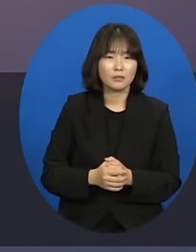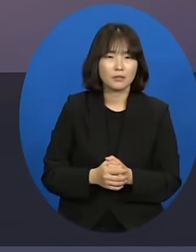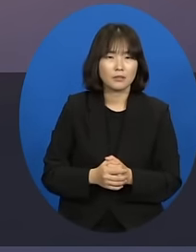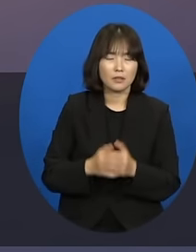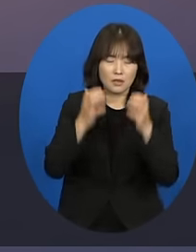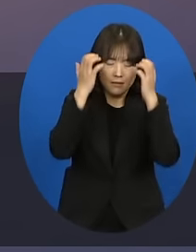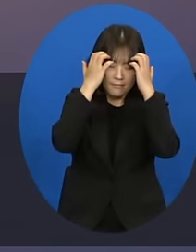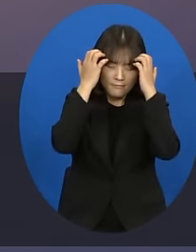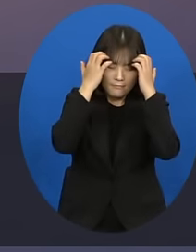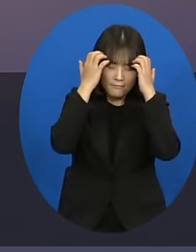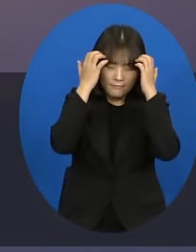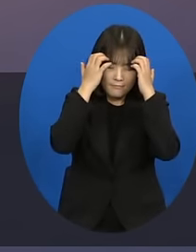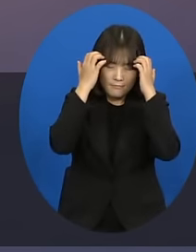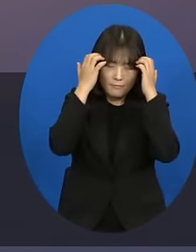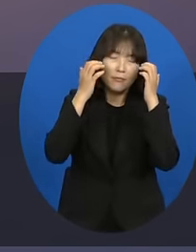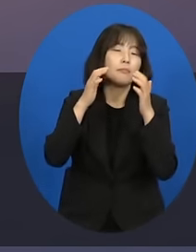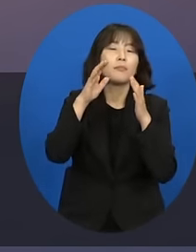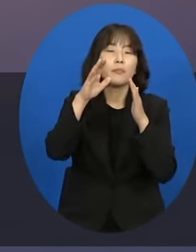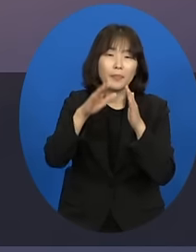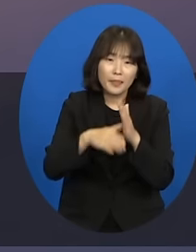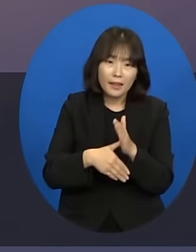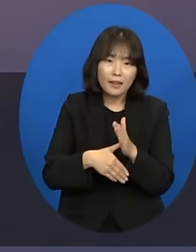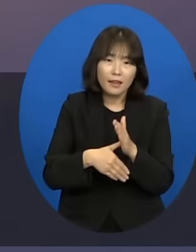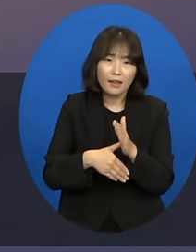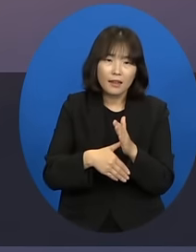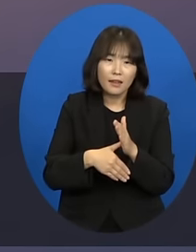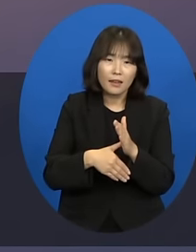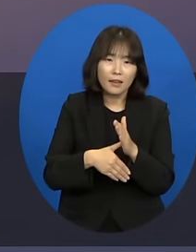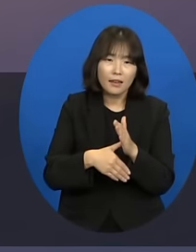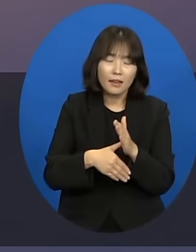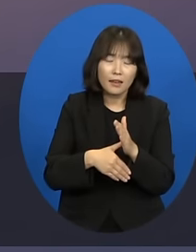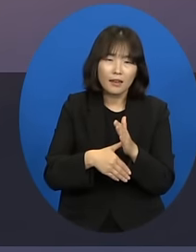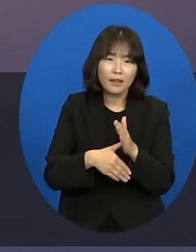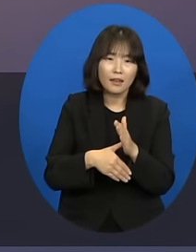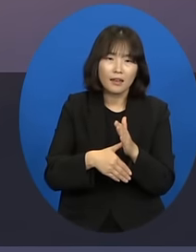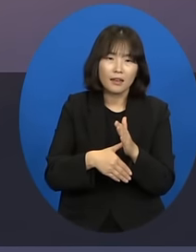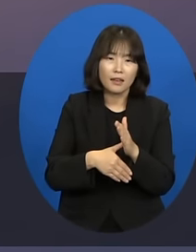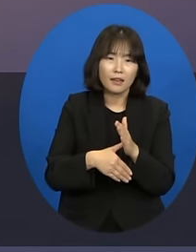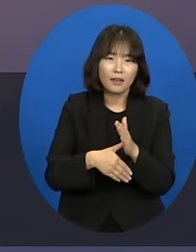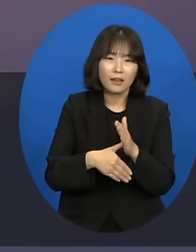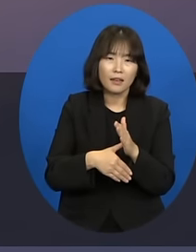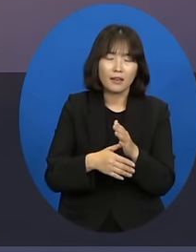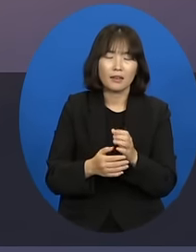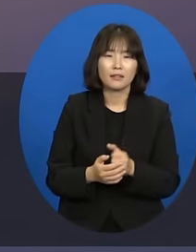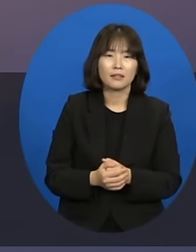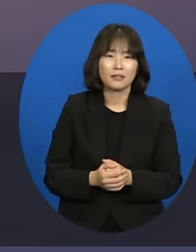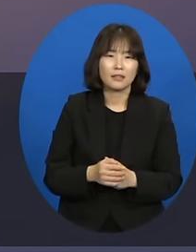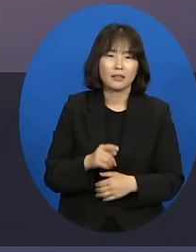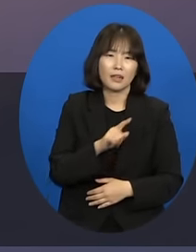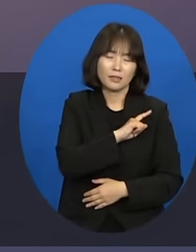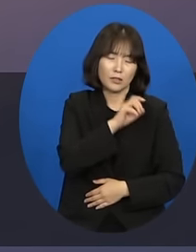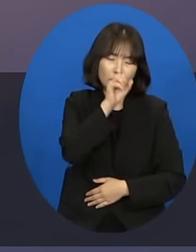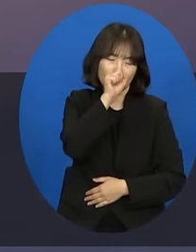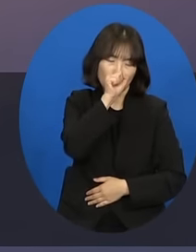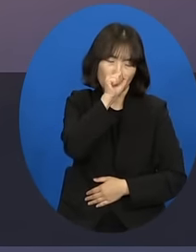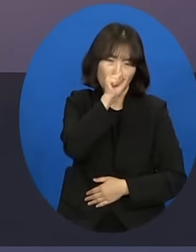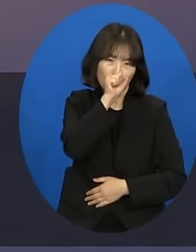시절, 고난의 시절, 역경의 시절을 걸어가는 가장 좋은 포스처,